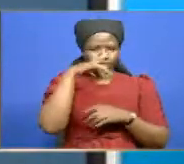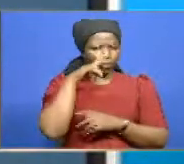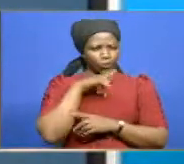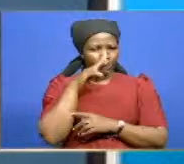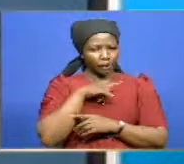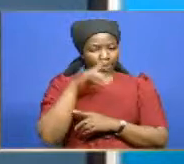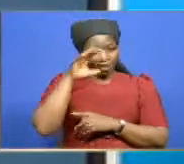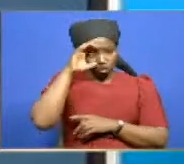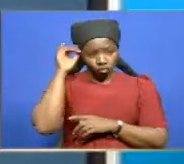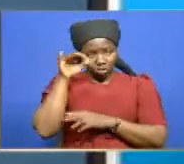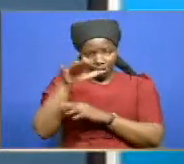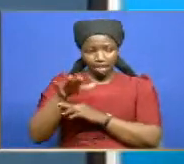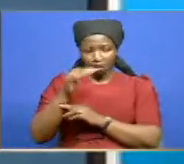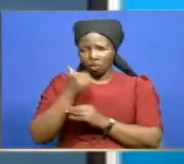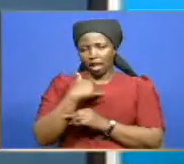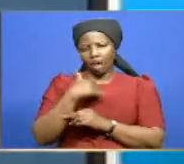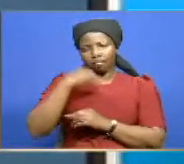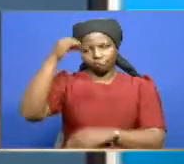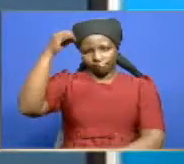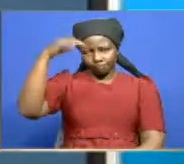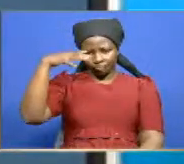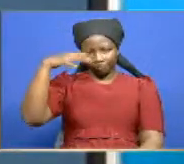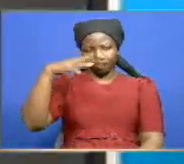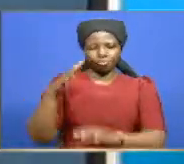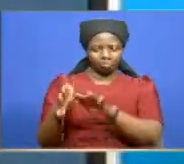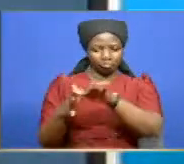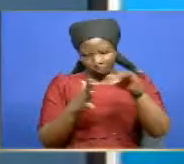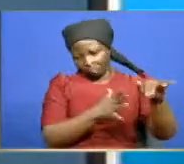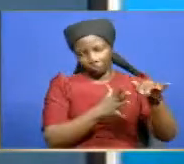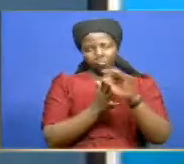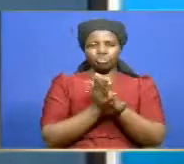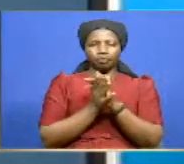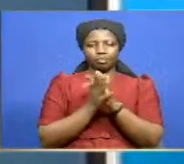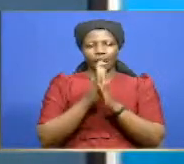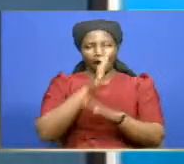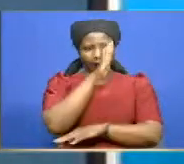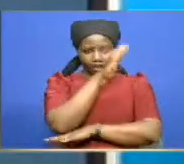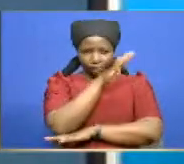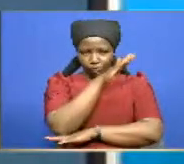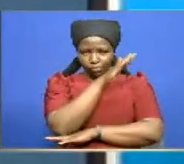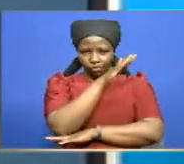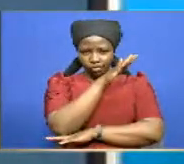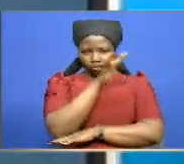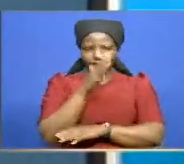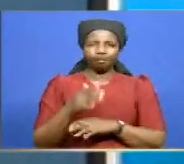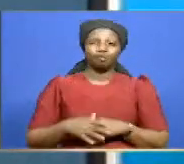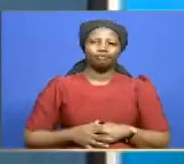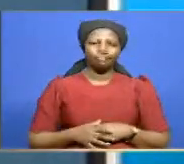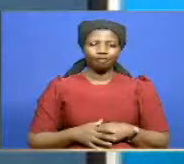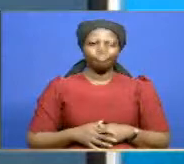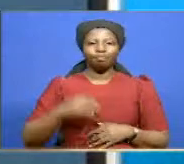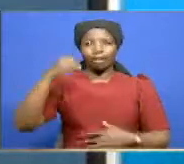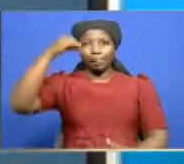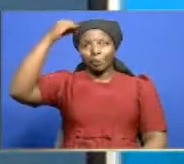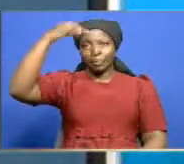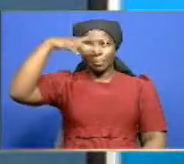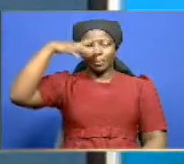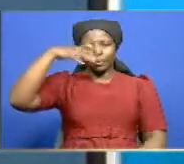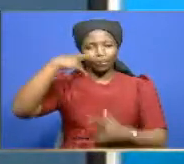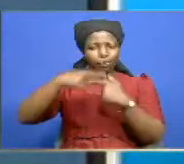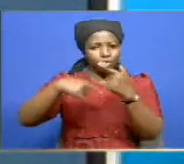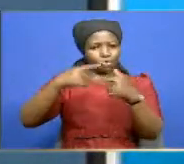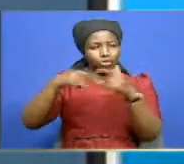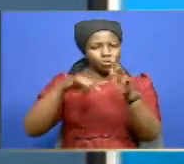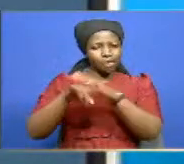wa pwani kutakuwa na vipindi vya jua. Tuangazie nyakati za alasiri, ambapo vipindi vya jua vitaendelea katika maeneo